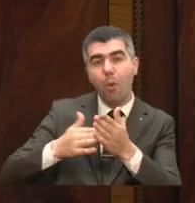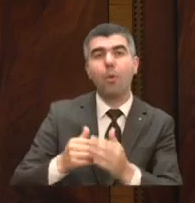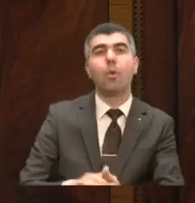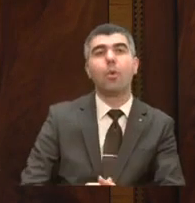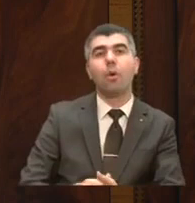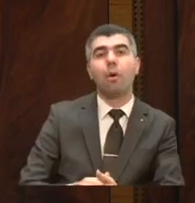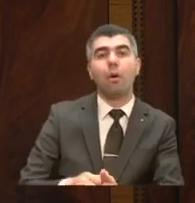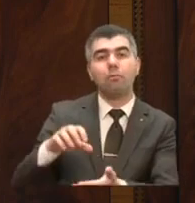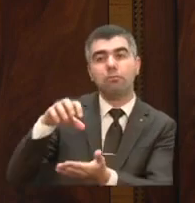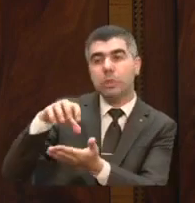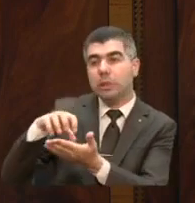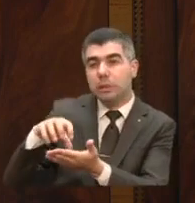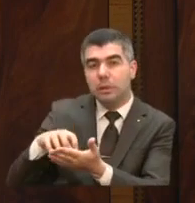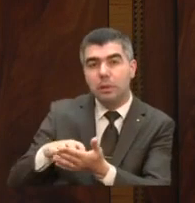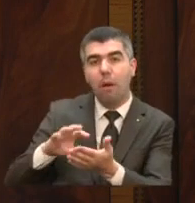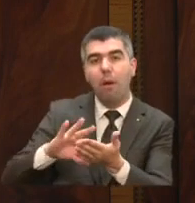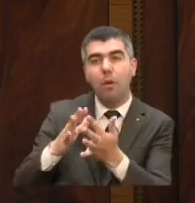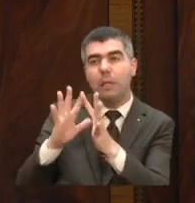المراكز وجميع